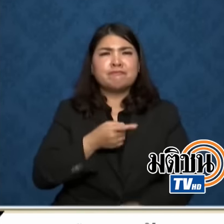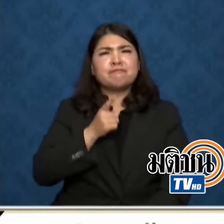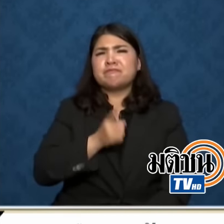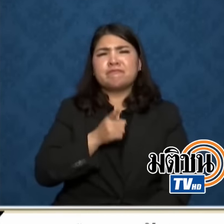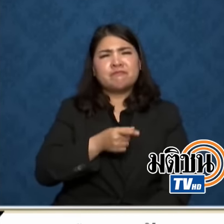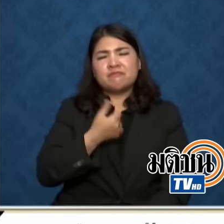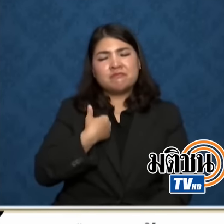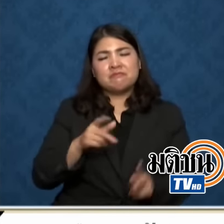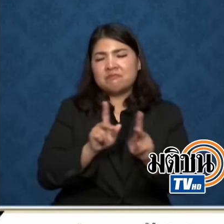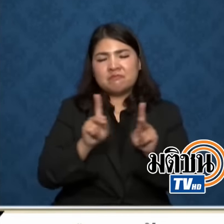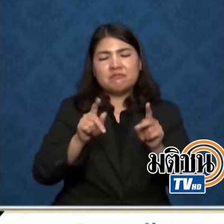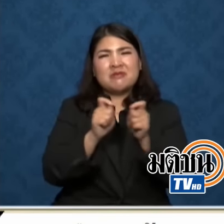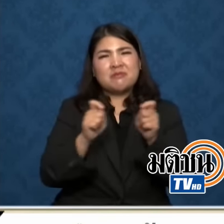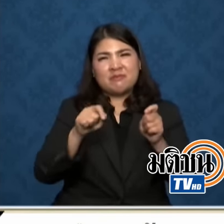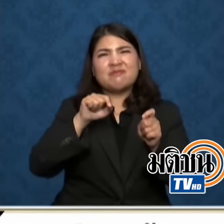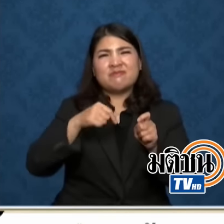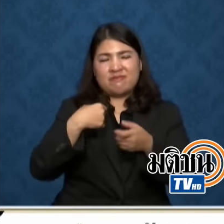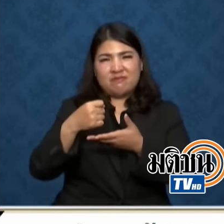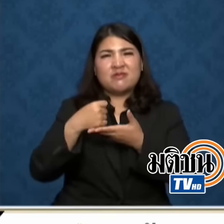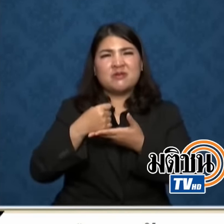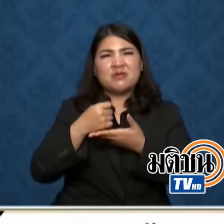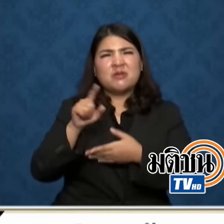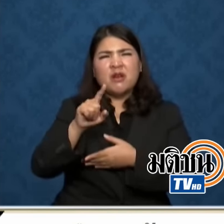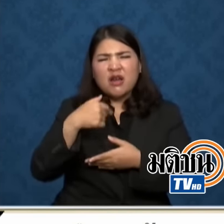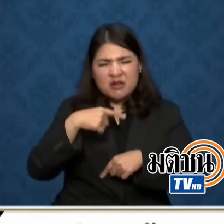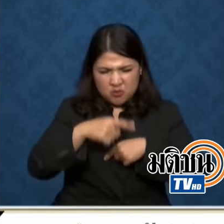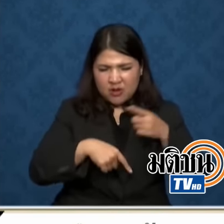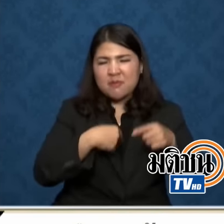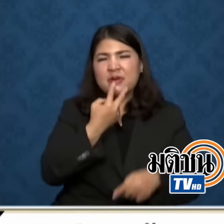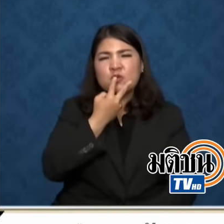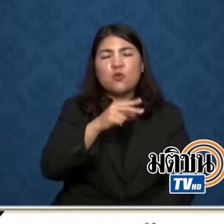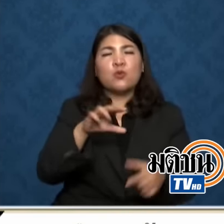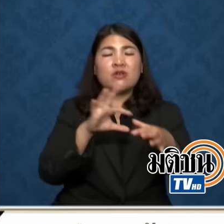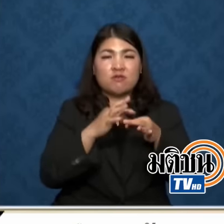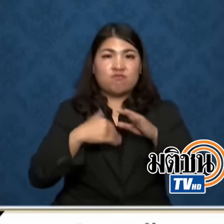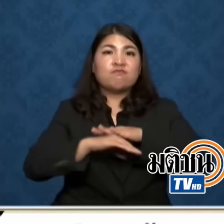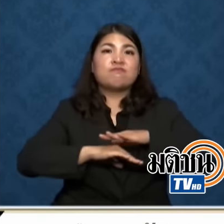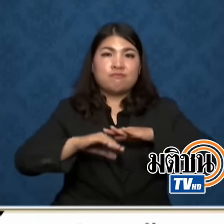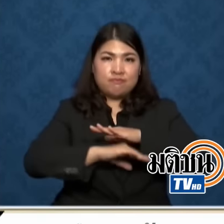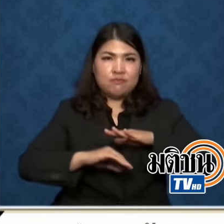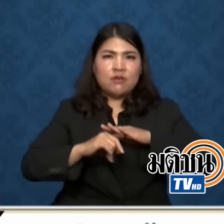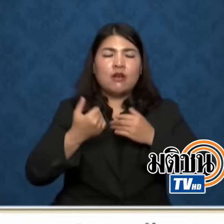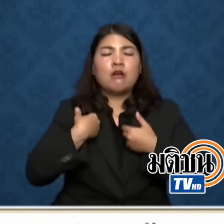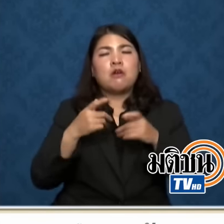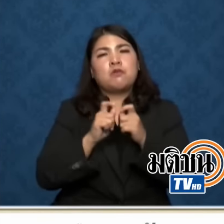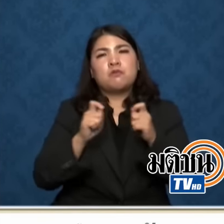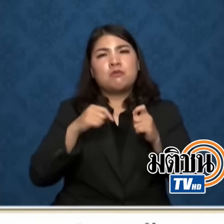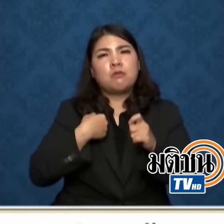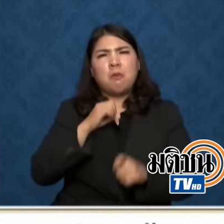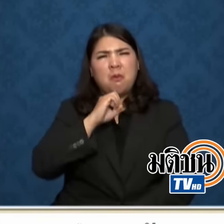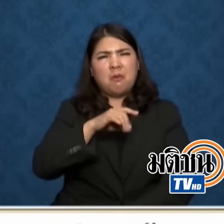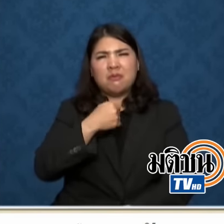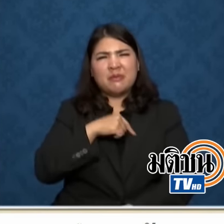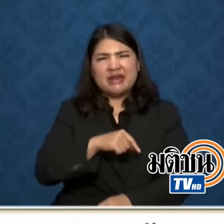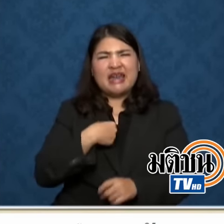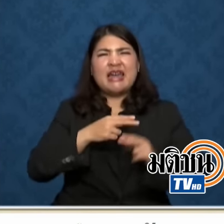คณะอนุกรรมการช่วยไปดูด้วยเลือกหาข้อมูลคณะอนุกรรมการเนี่ยส่วนใหญ่เป็นเอก